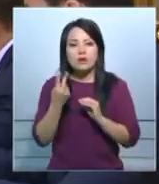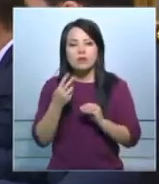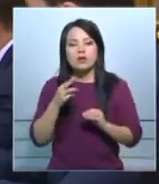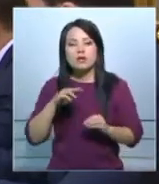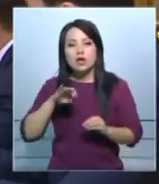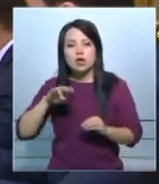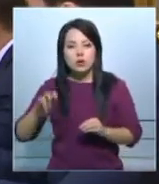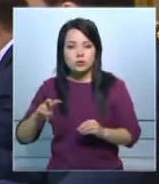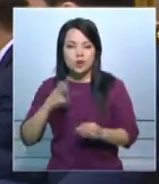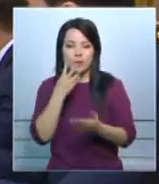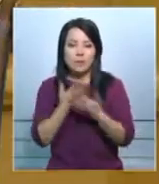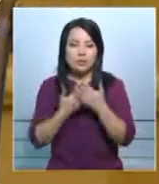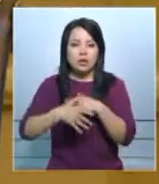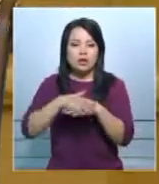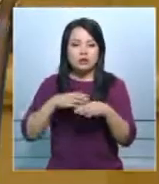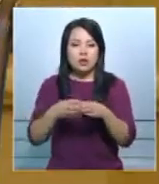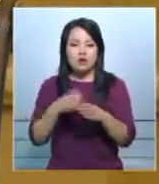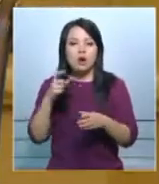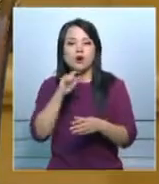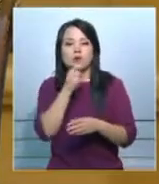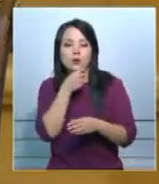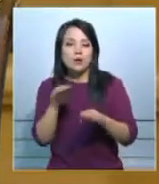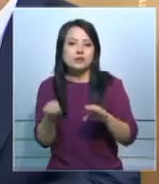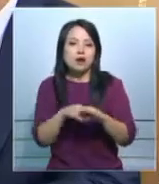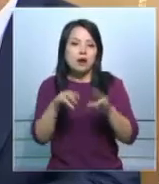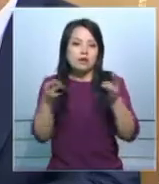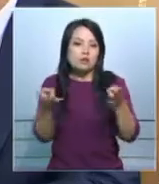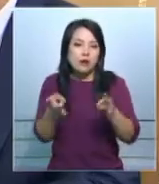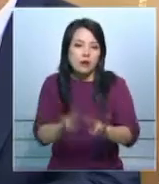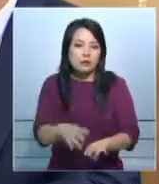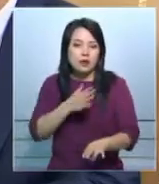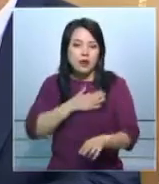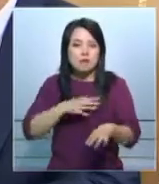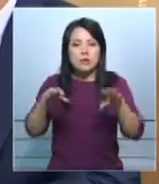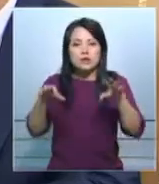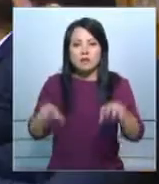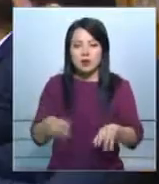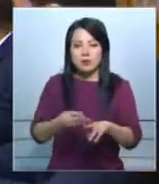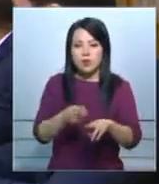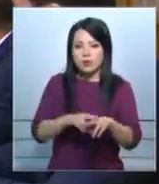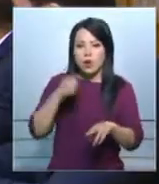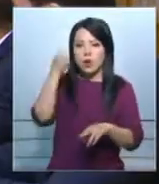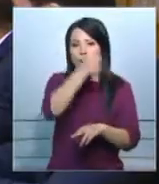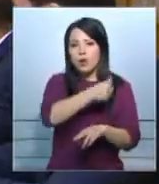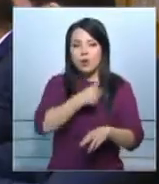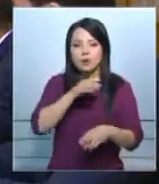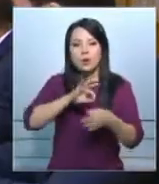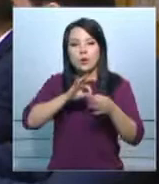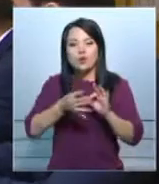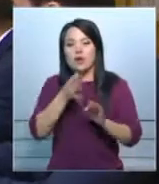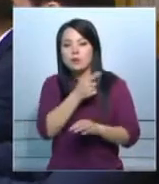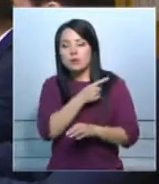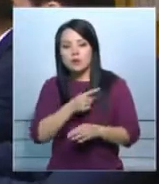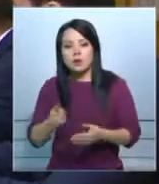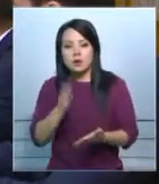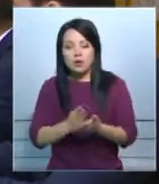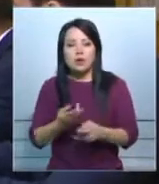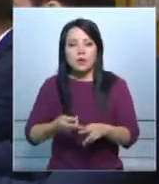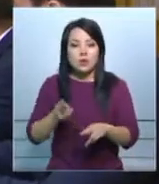общей экономики наших, он остается. И наше председательство в этом году проходит вот в такой сложный период, поэтому